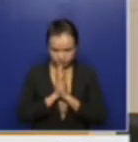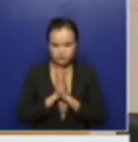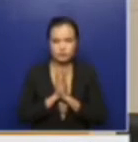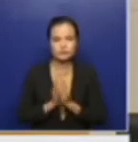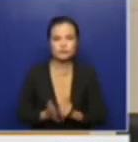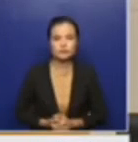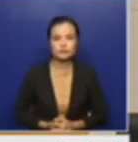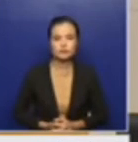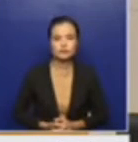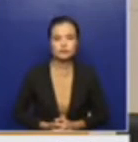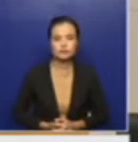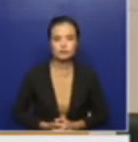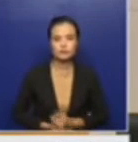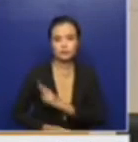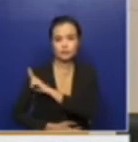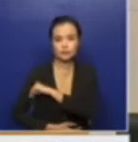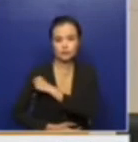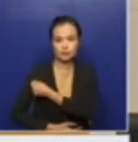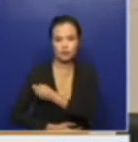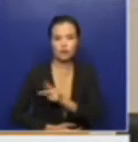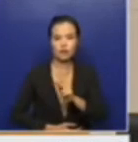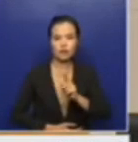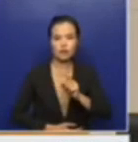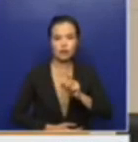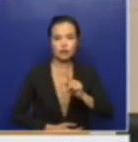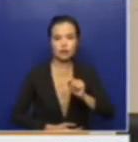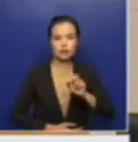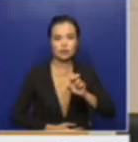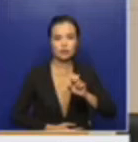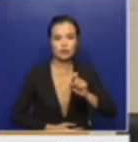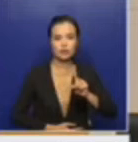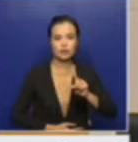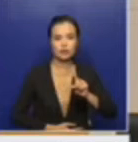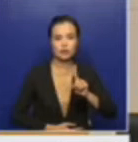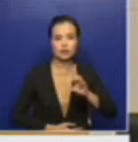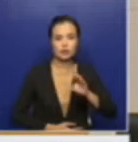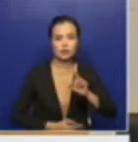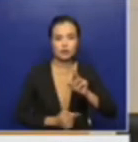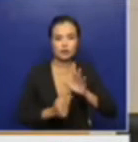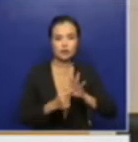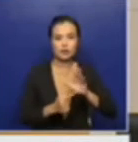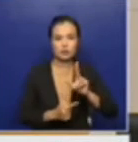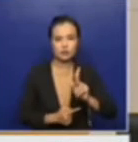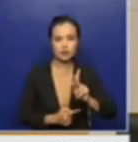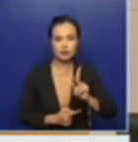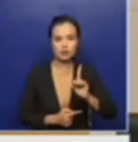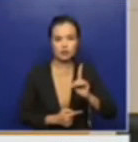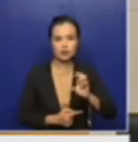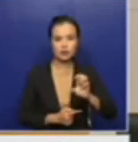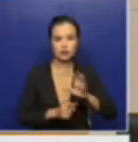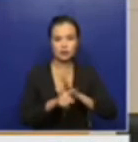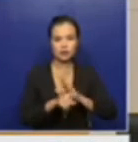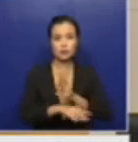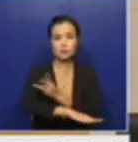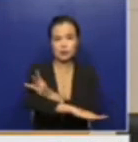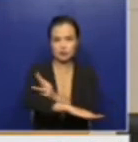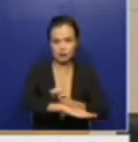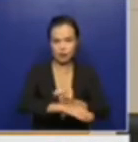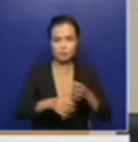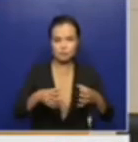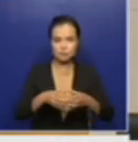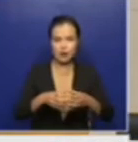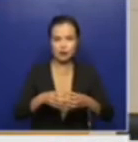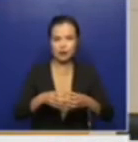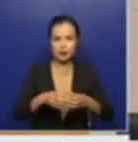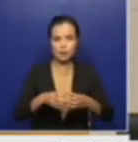กับผมนายแพทย์กิติศักดิ์คณาสวัสดิ์สมาชิกสภาผู้แทนราษฎรจังหวัดมหาสารคามพรรคเพื่อไทยเขต